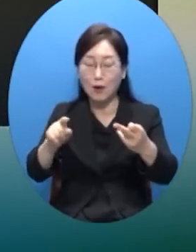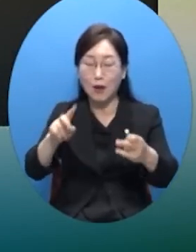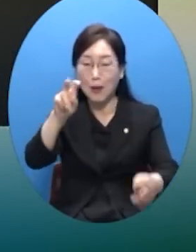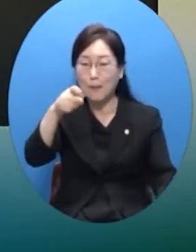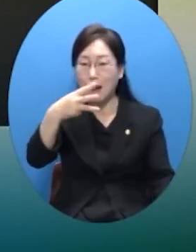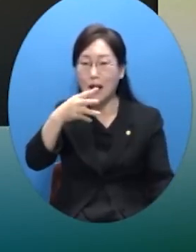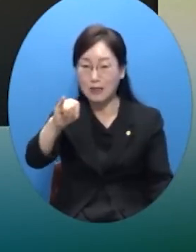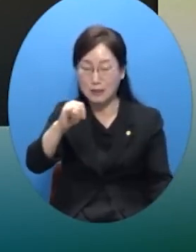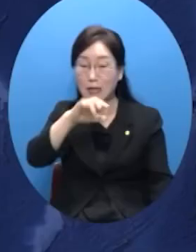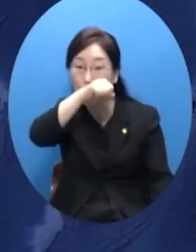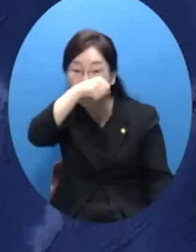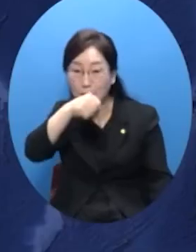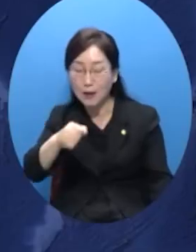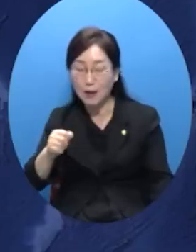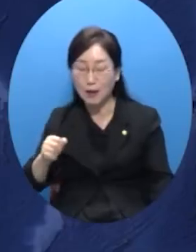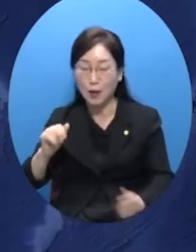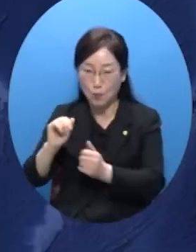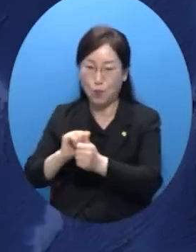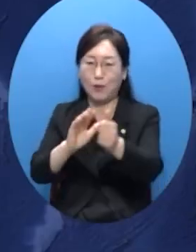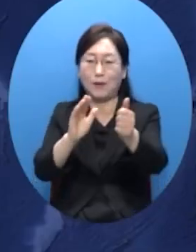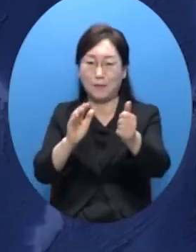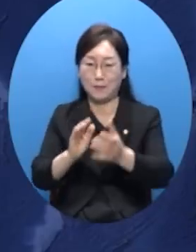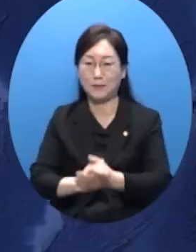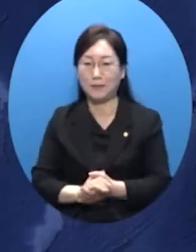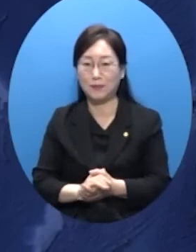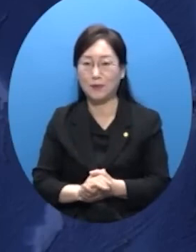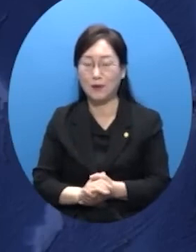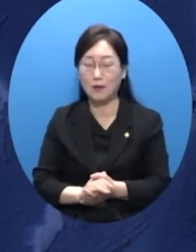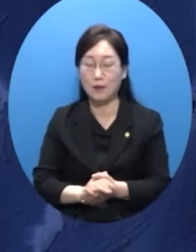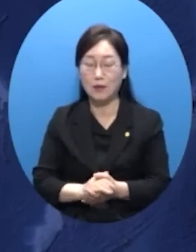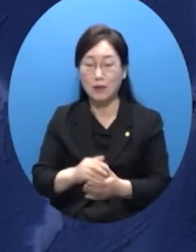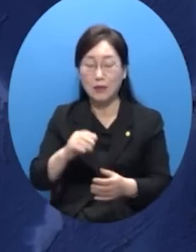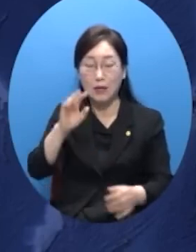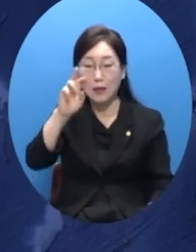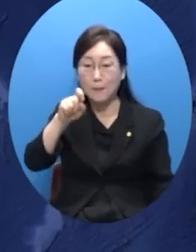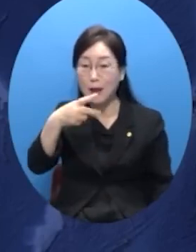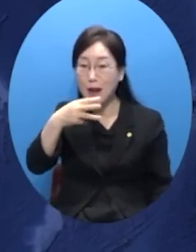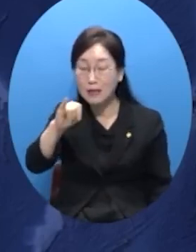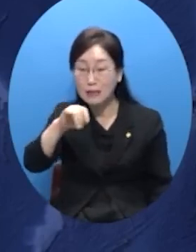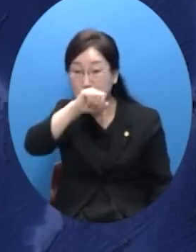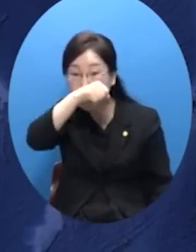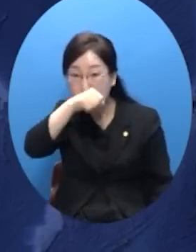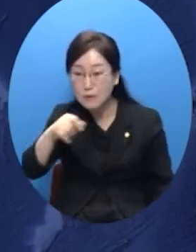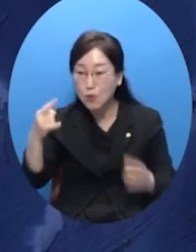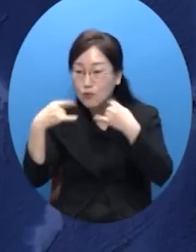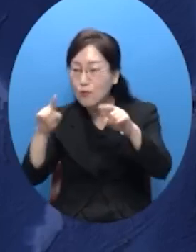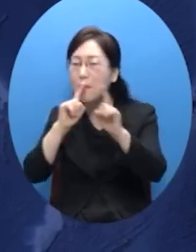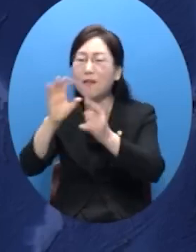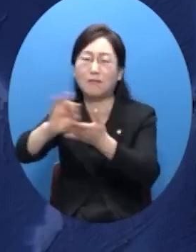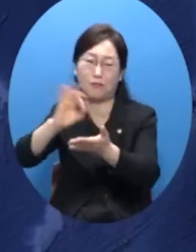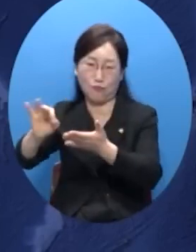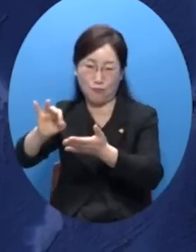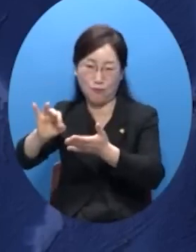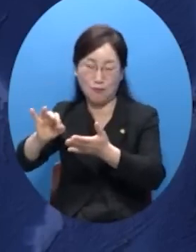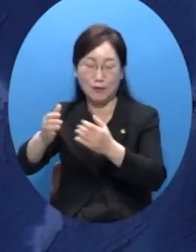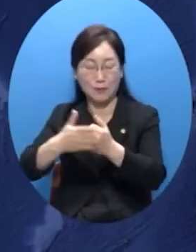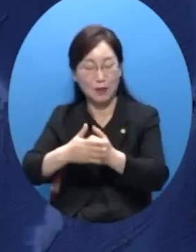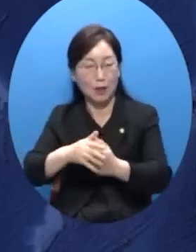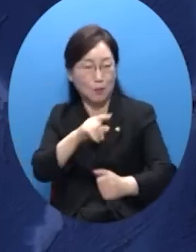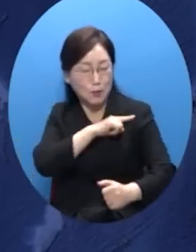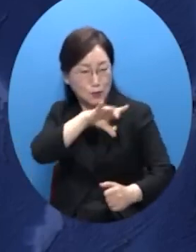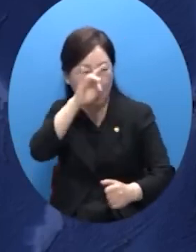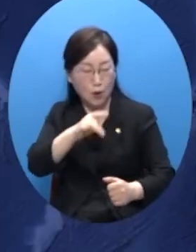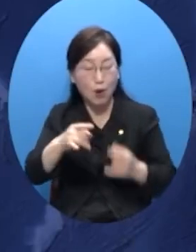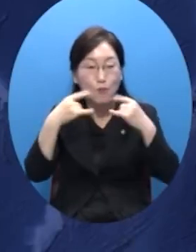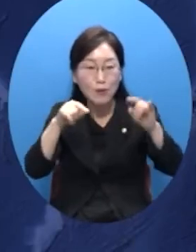말리로 선교사로 파송을 받습니다. 그가 파송받은 아프리카 말리는 불어권이었기 때문에 그는 프랑스로 가서